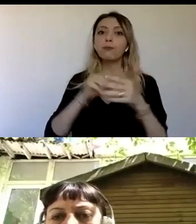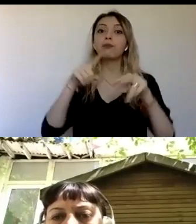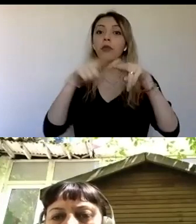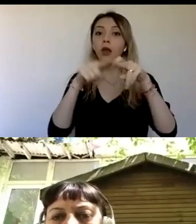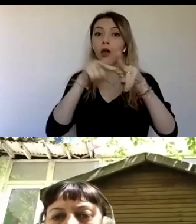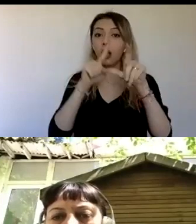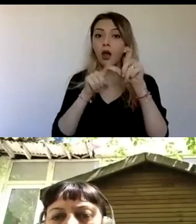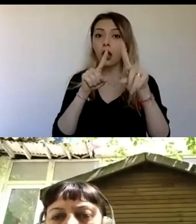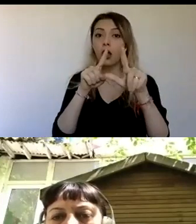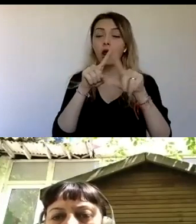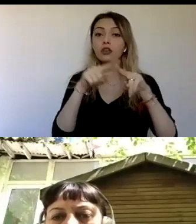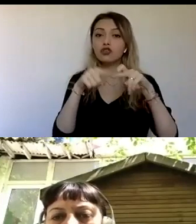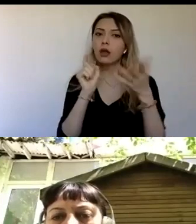son